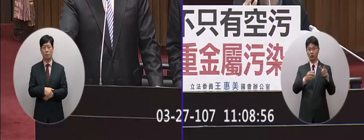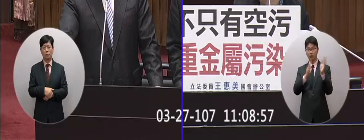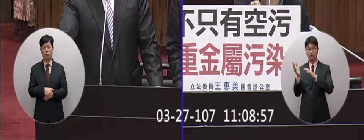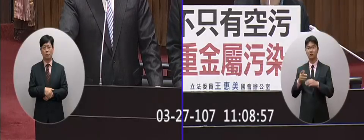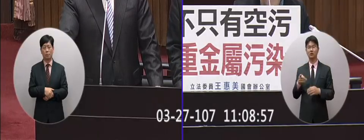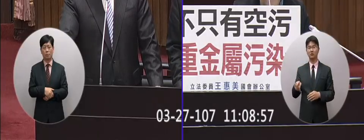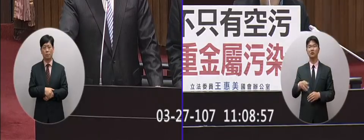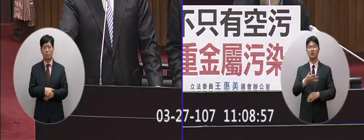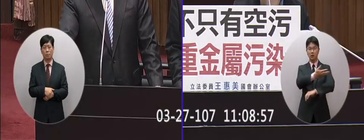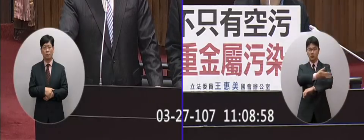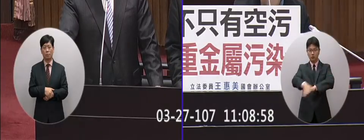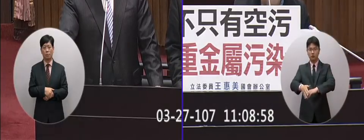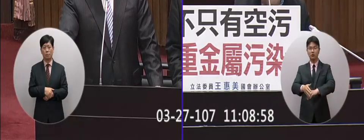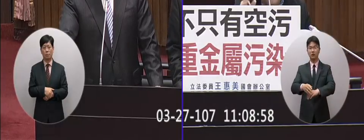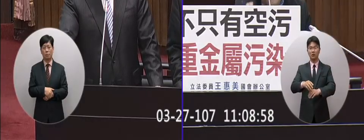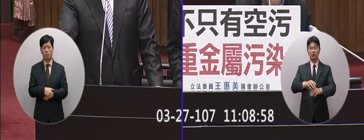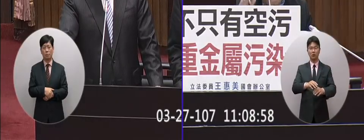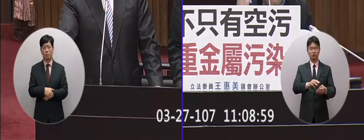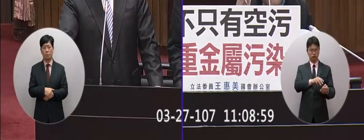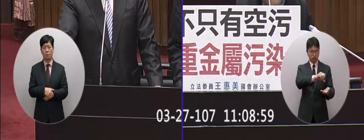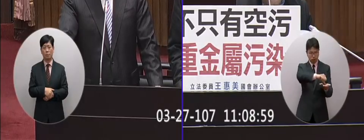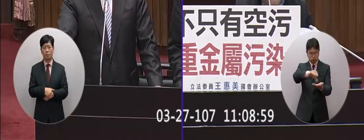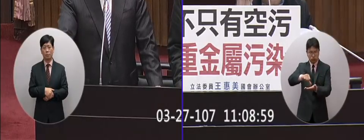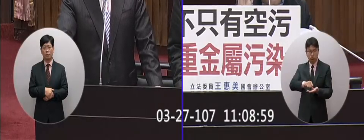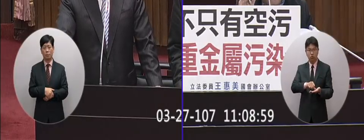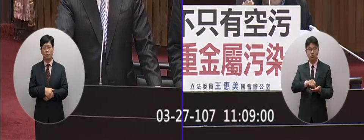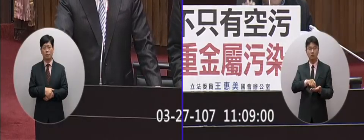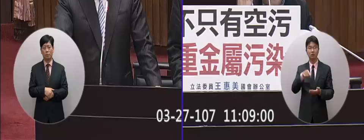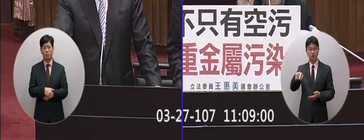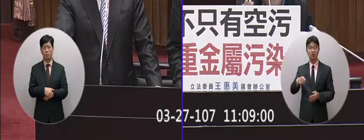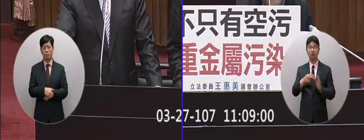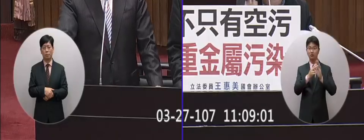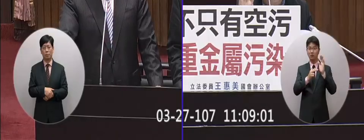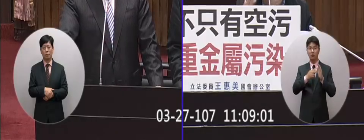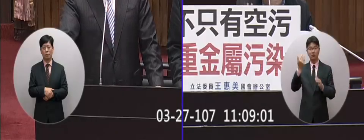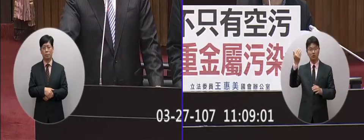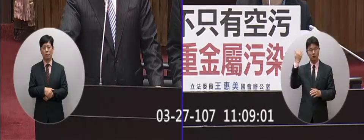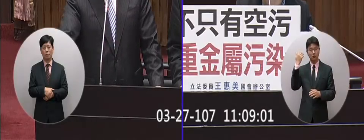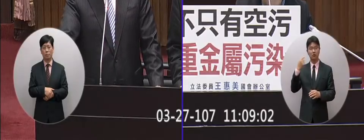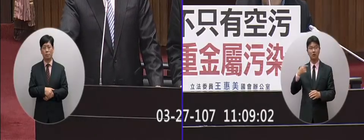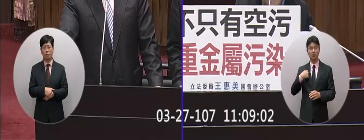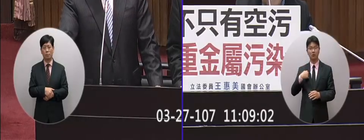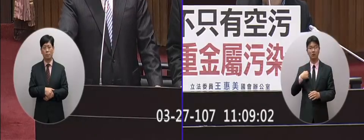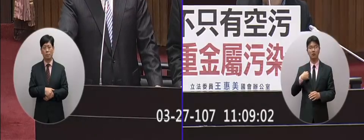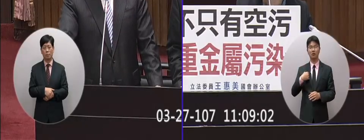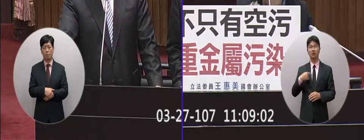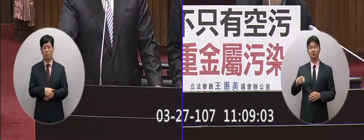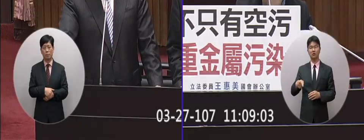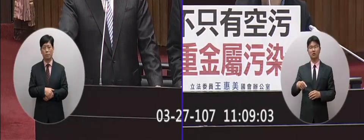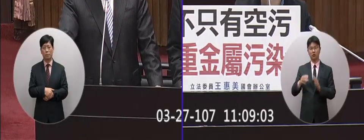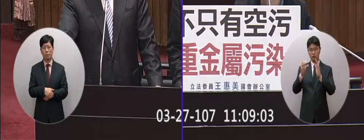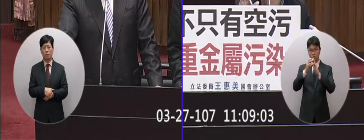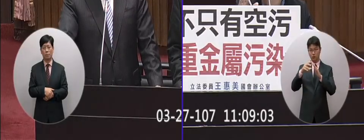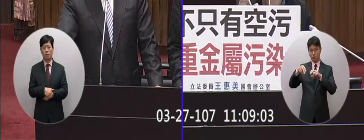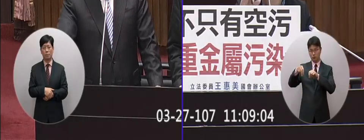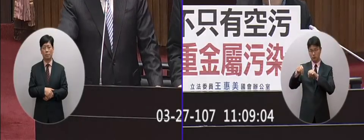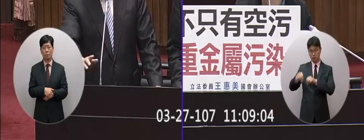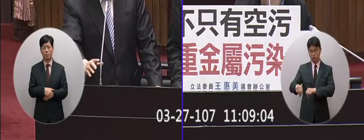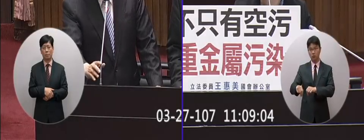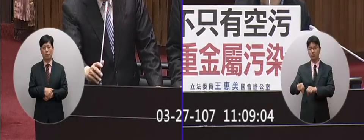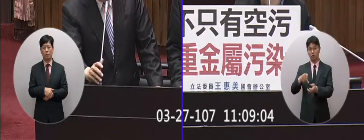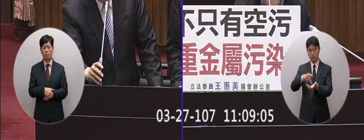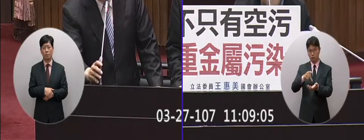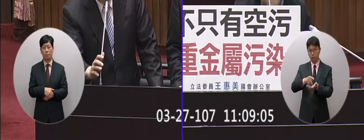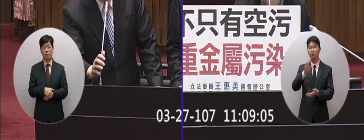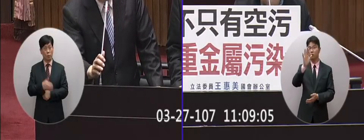水溪河床上面种地。他也很明确的，过去都有跟我们市河局哦，有这个租